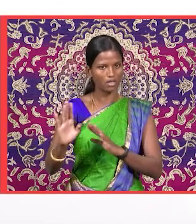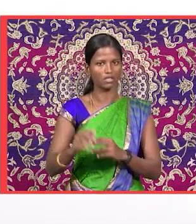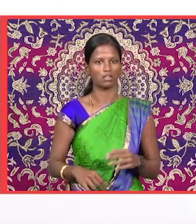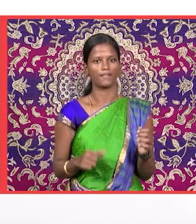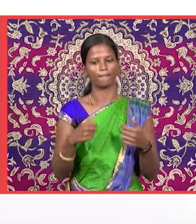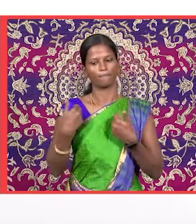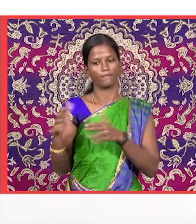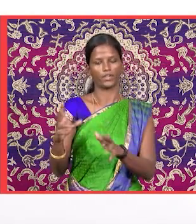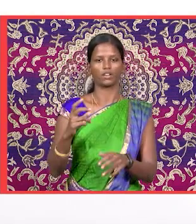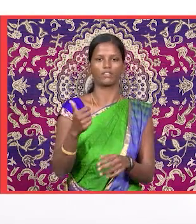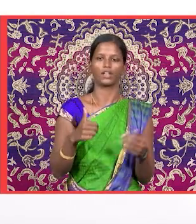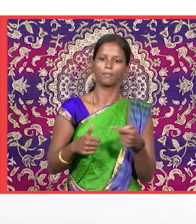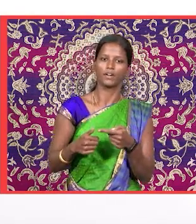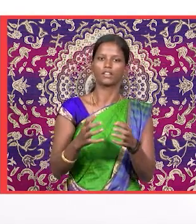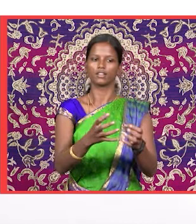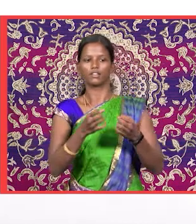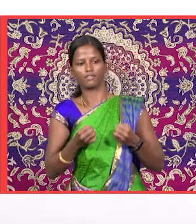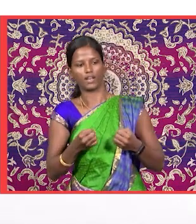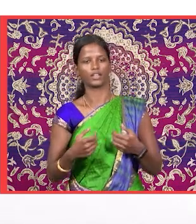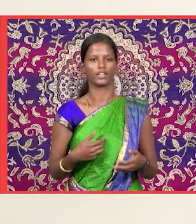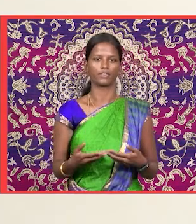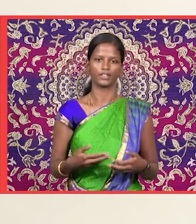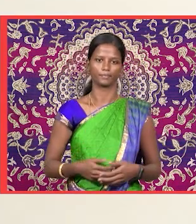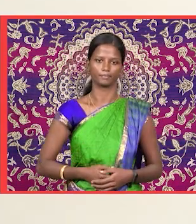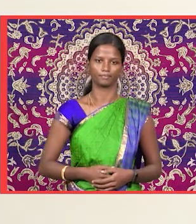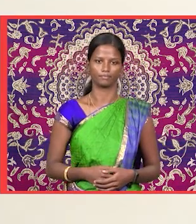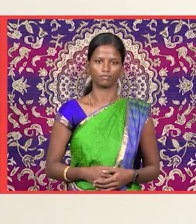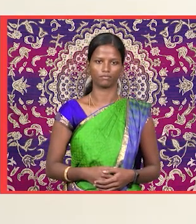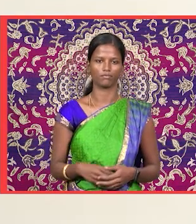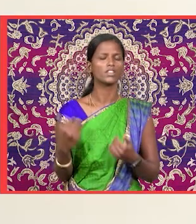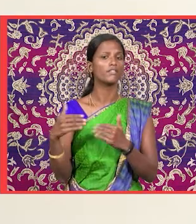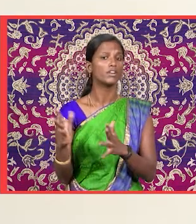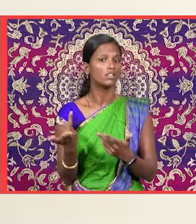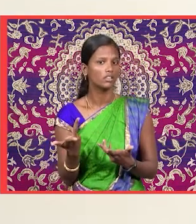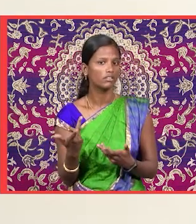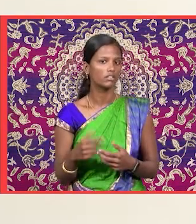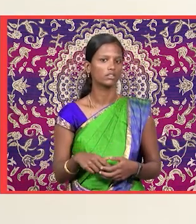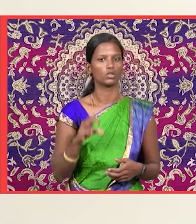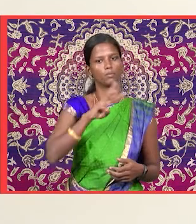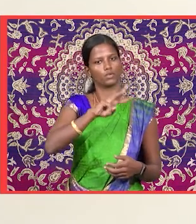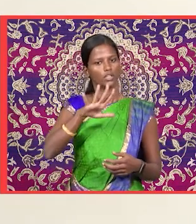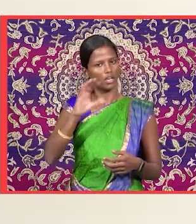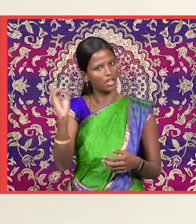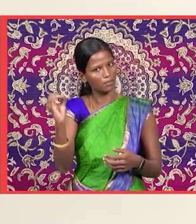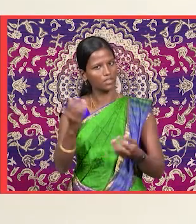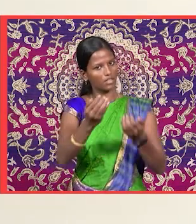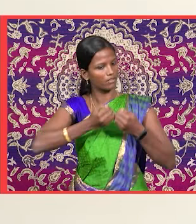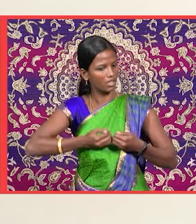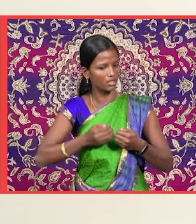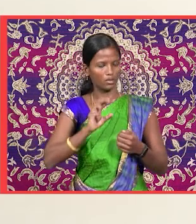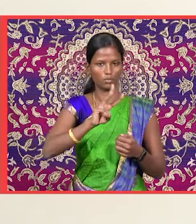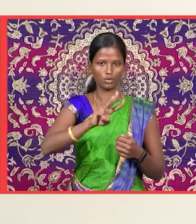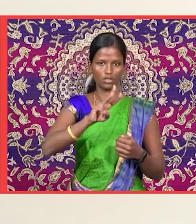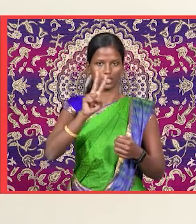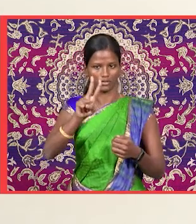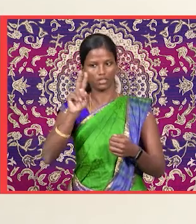விற்ற விலை மைனஸ் வாங்கிய விலை. விற்ற விலைன்னு பார்த்தீங்கன்னா ₹350, வாங்கிய விலை பார்த்தீங்கன்னா